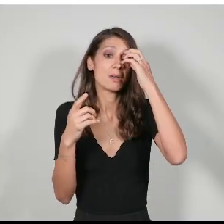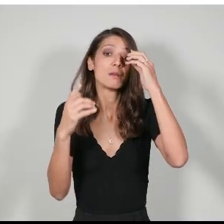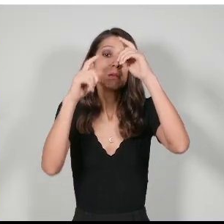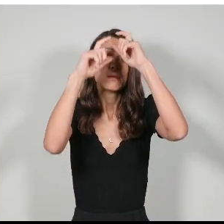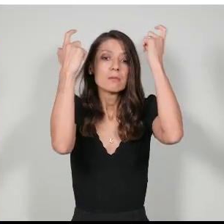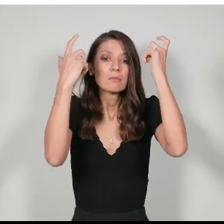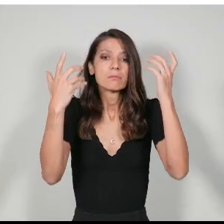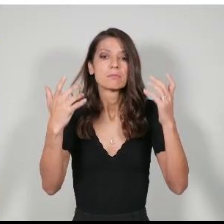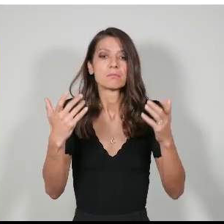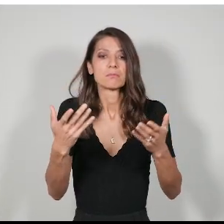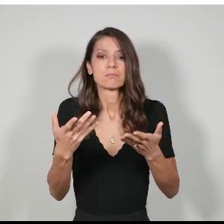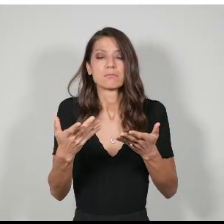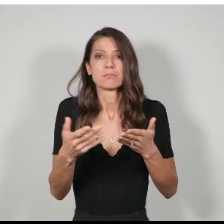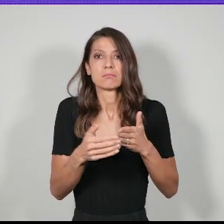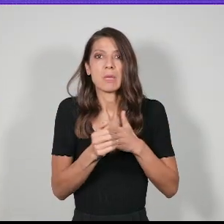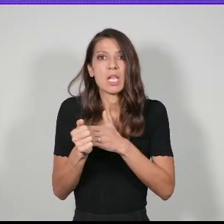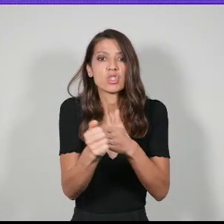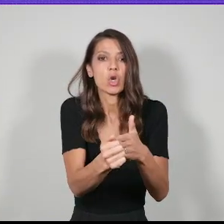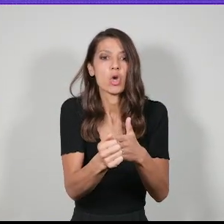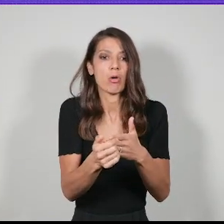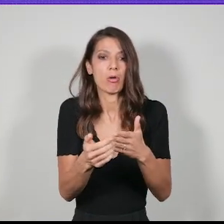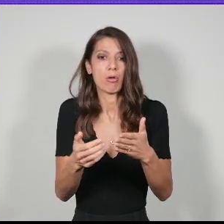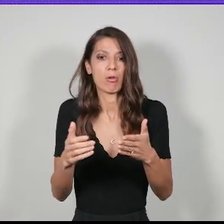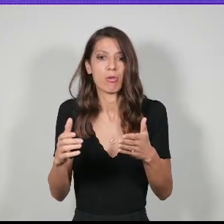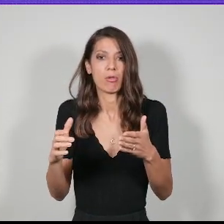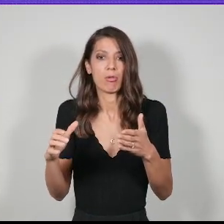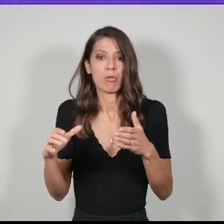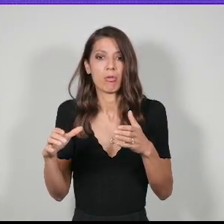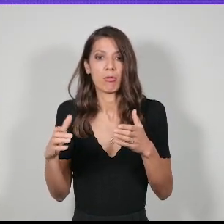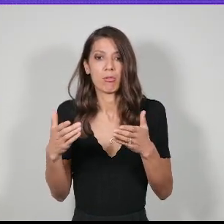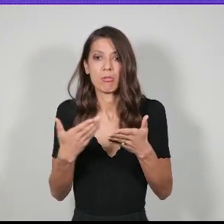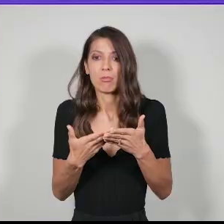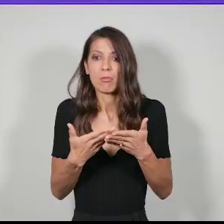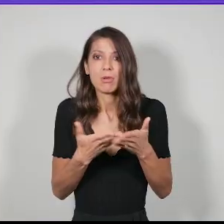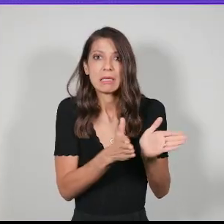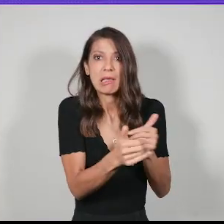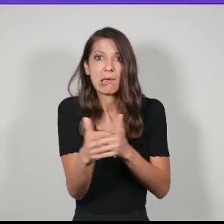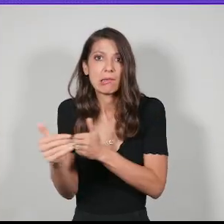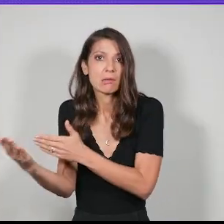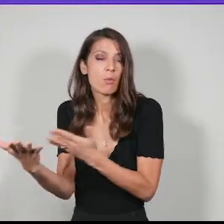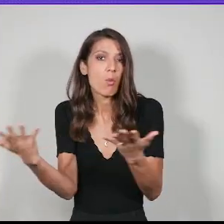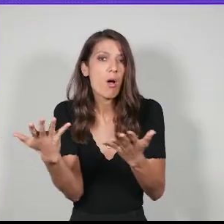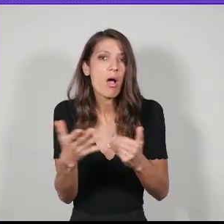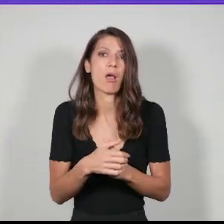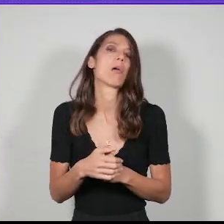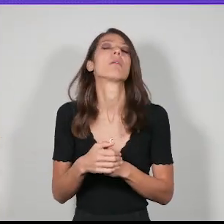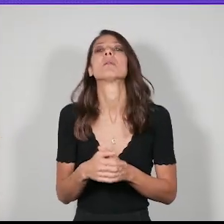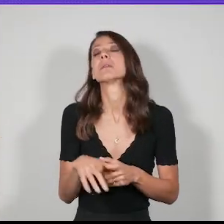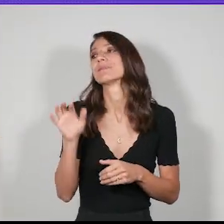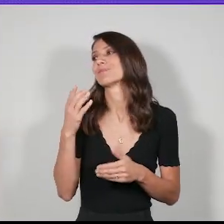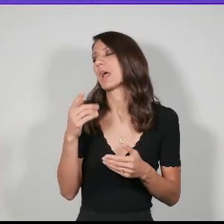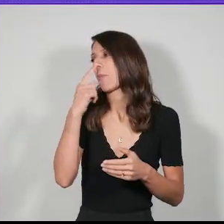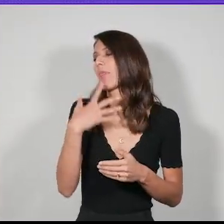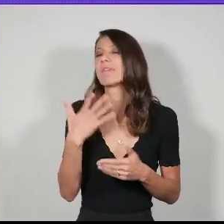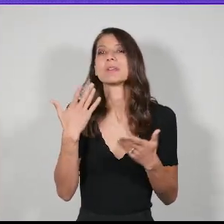manageuse? Alors, je pense qu'effectivement, le case management, aujourd'hui, c'est un champ professionnel